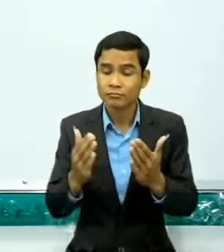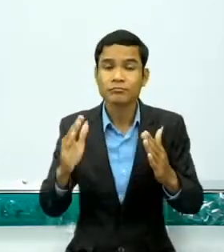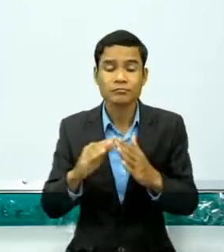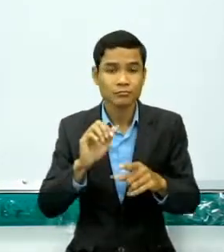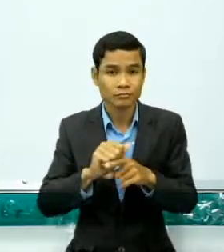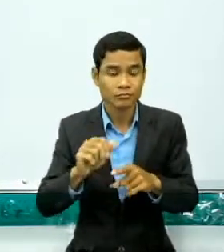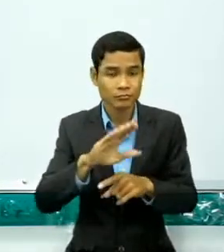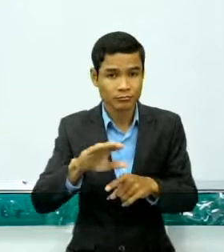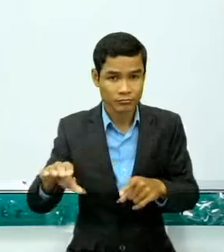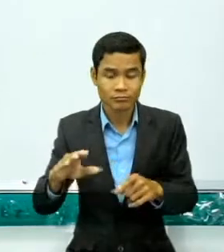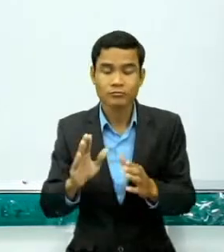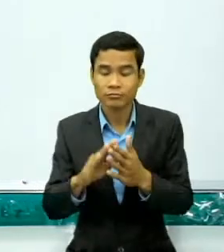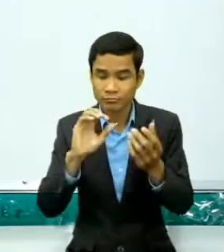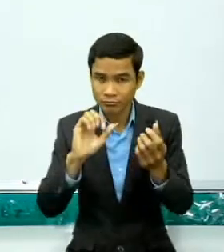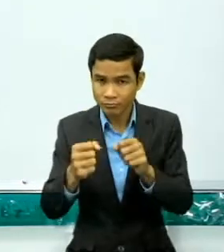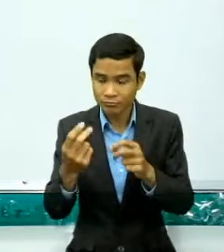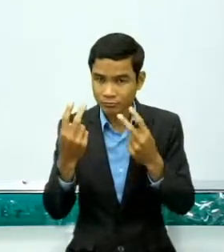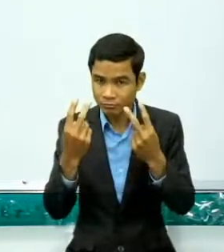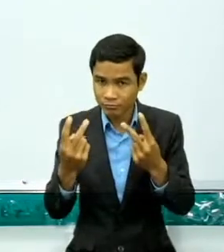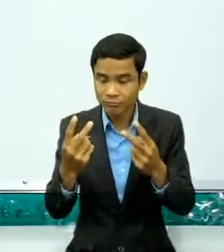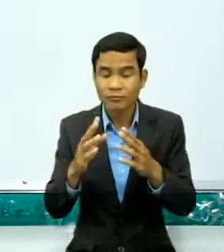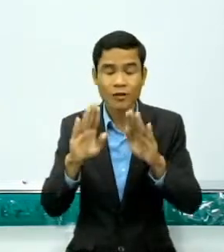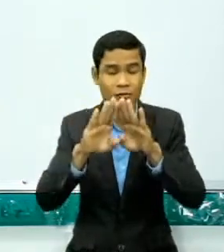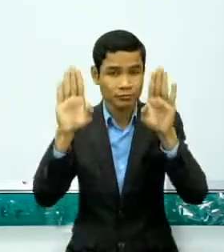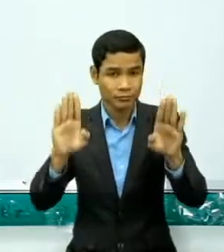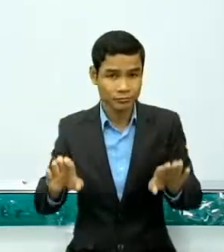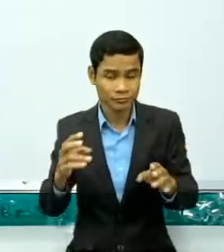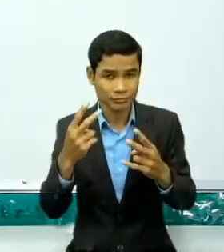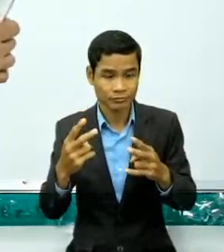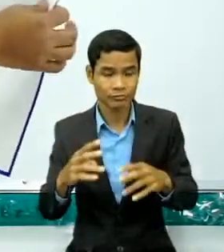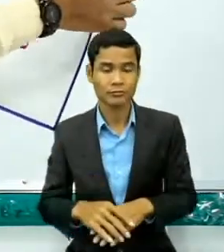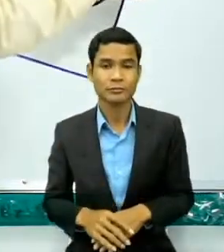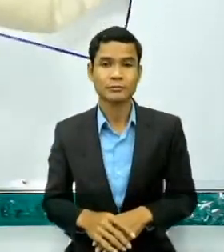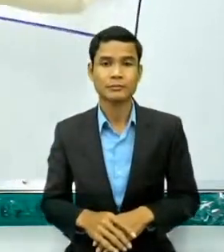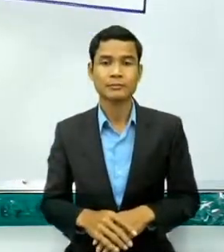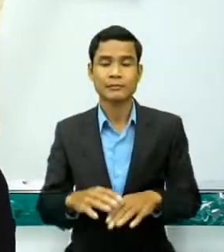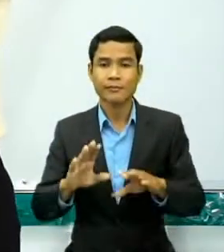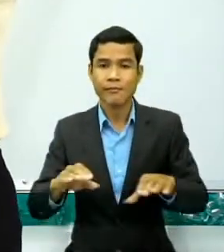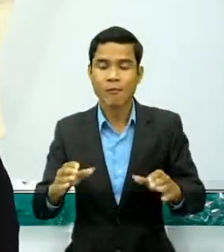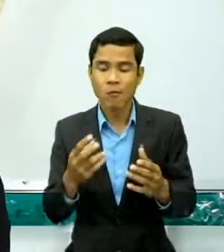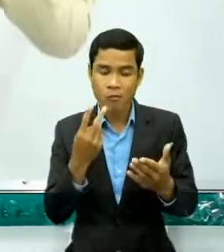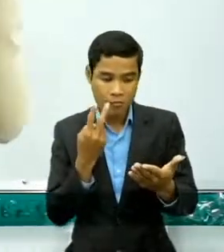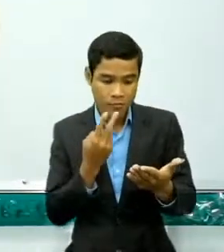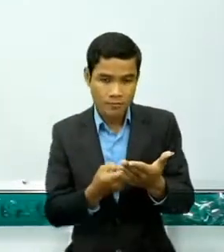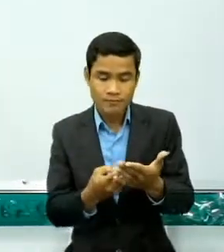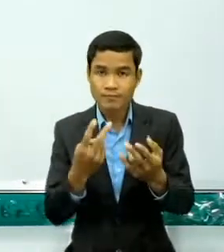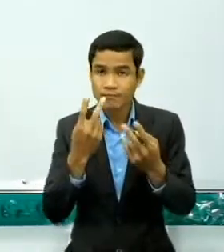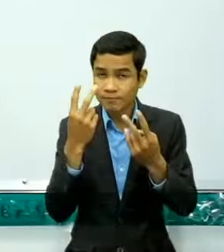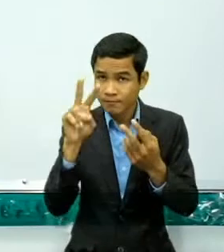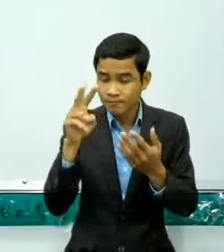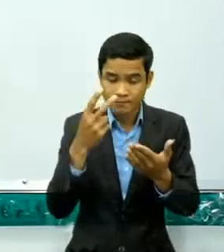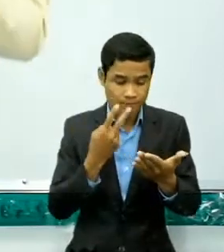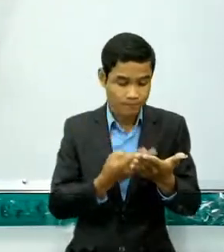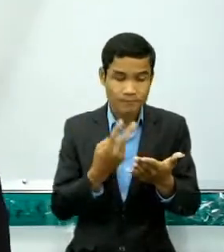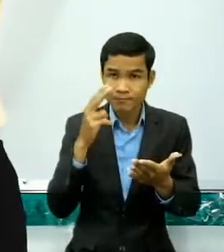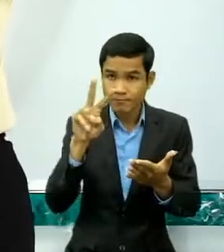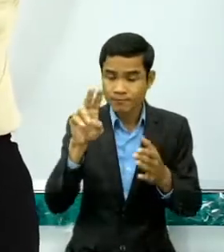ដើម្បីផ្ទៀងផ្ទាត់ជាមួយអ្នកគ្រូនៅលើក្តារខៀនណាចាកូនលើកសិភើកិច្ចការផ្ទះរបស់កូនផ្ទៀង